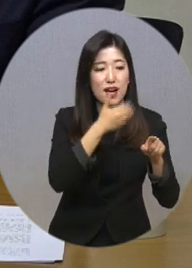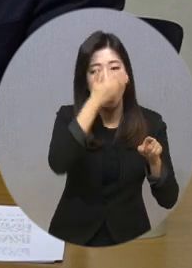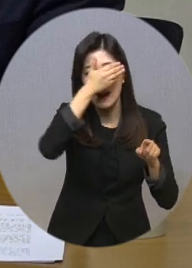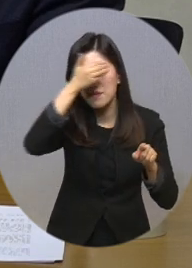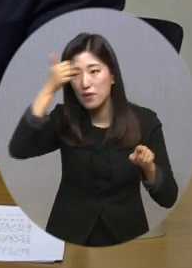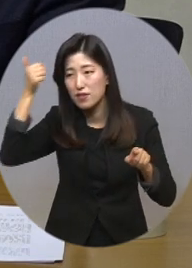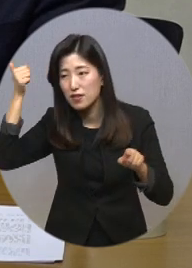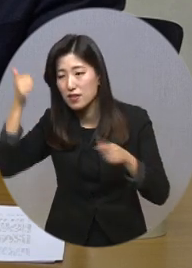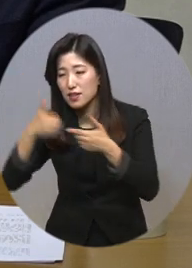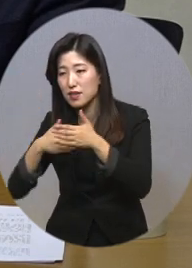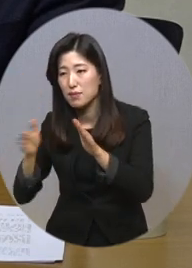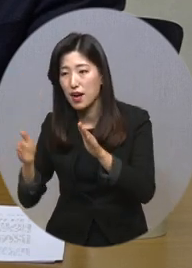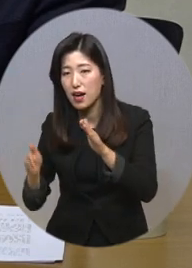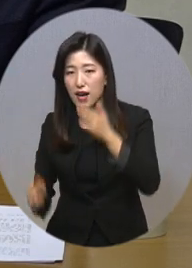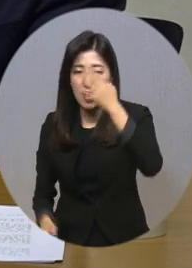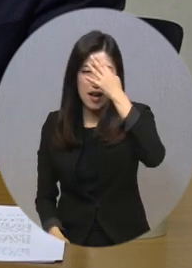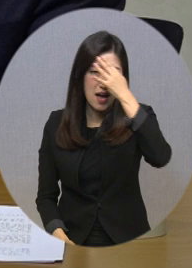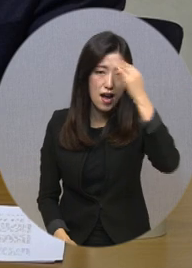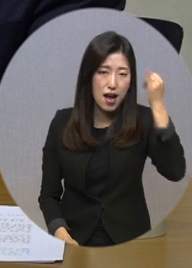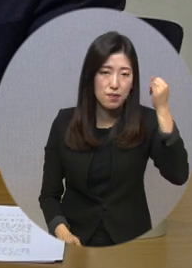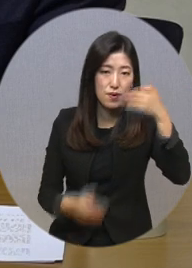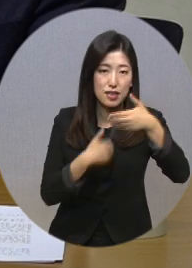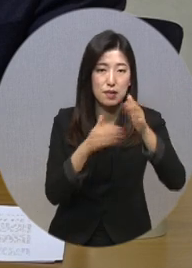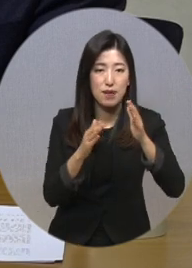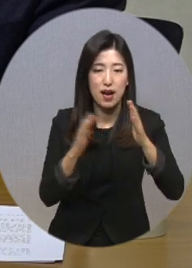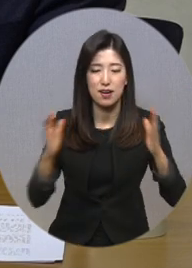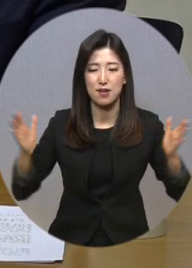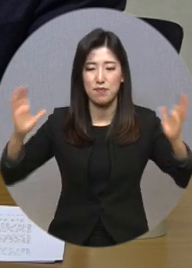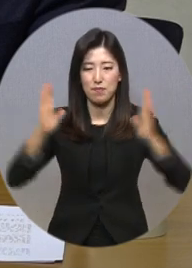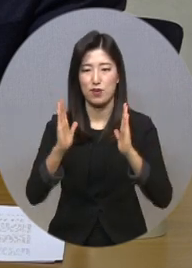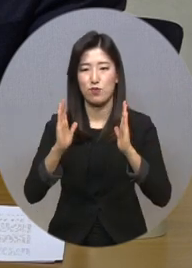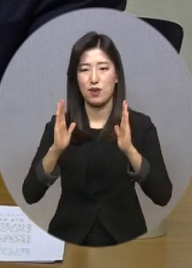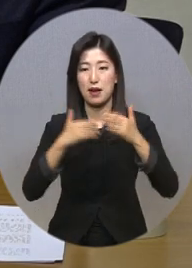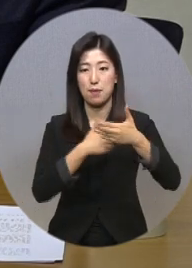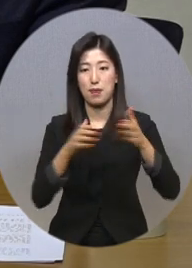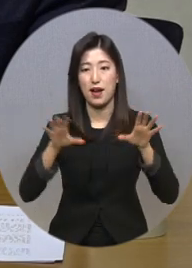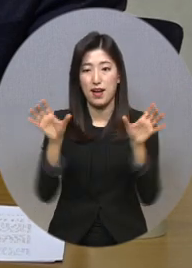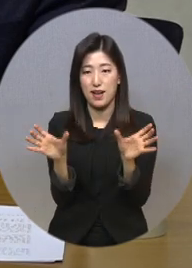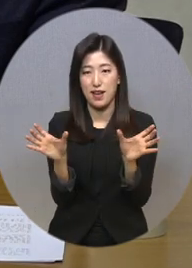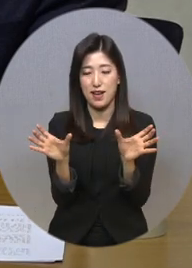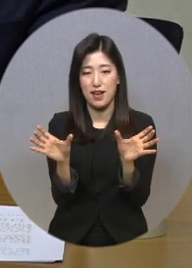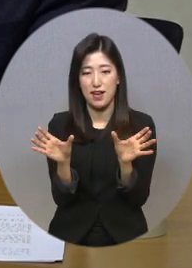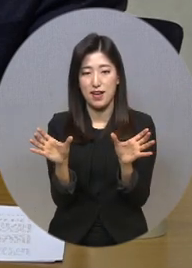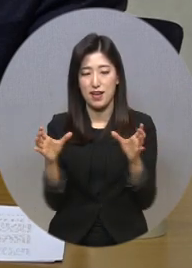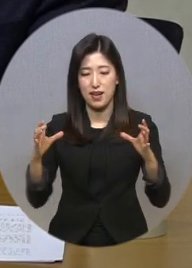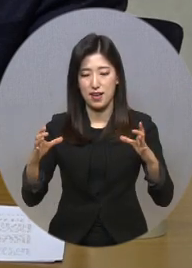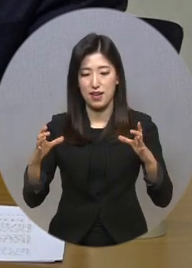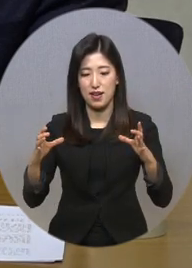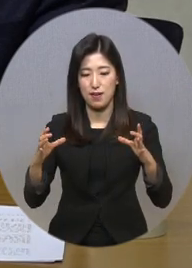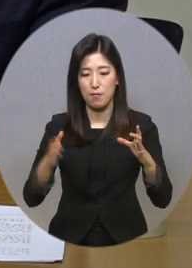방을 마주보게 이렇게 했답니다. 그리고 그 가운데는 이제